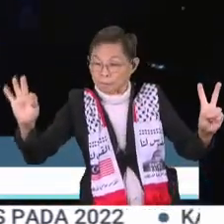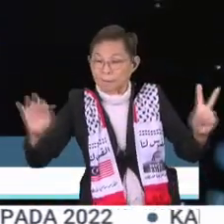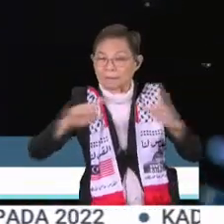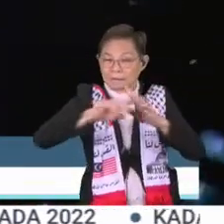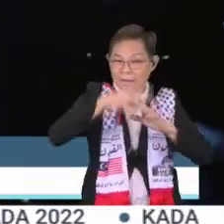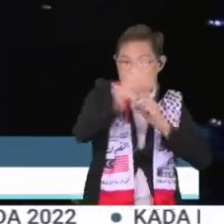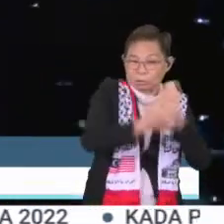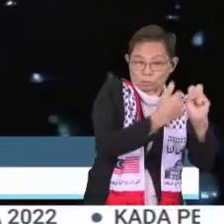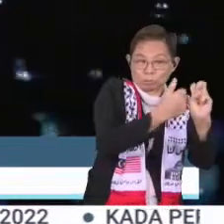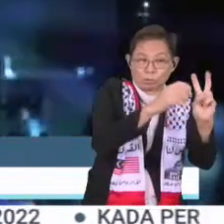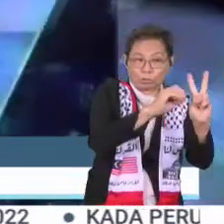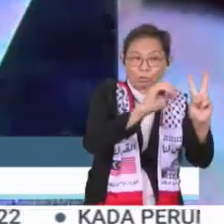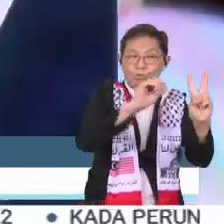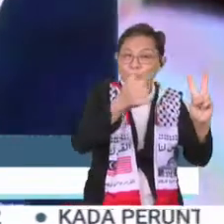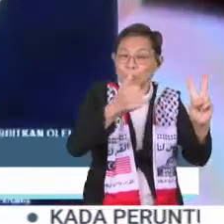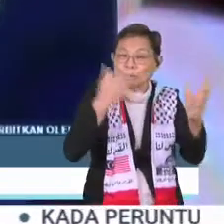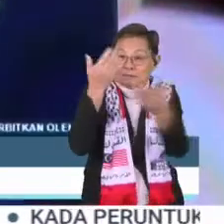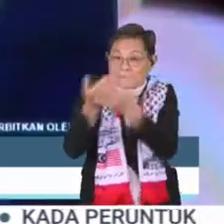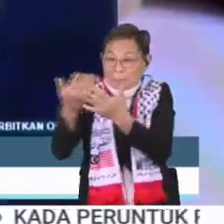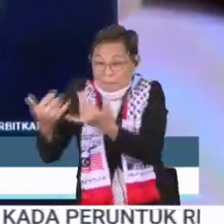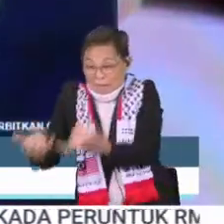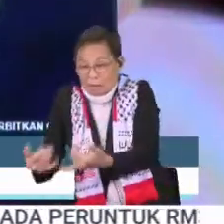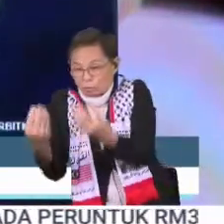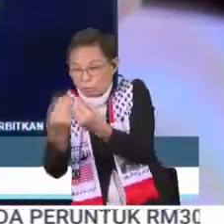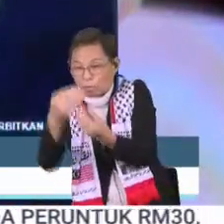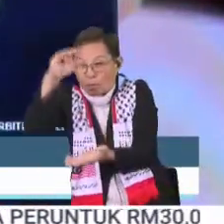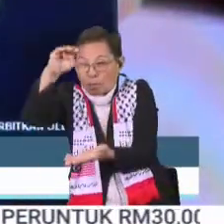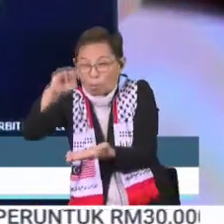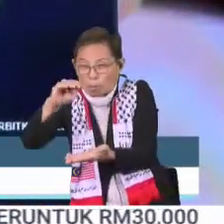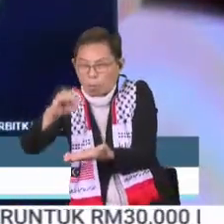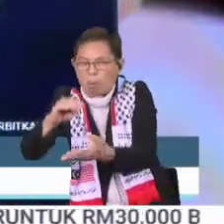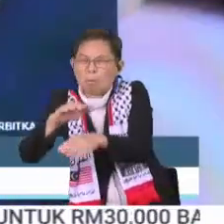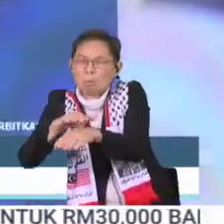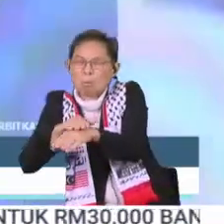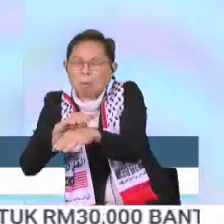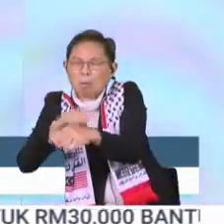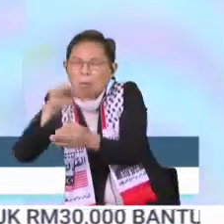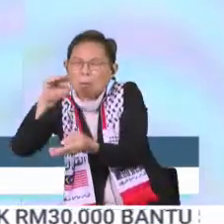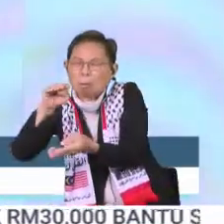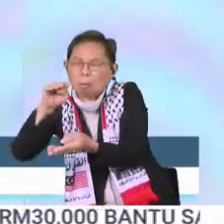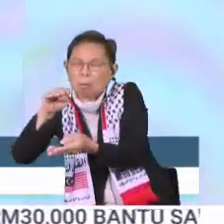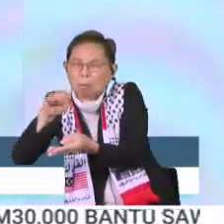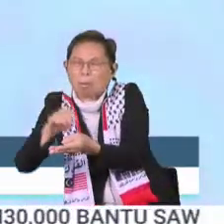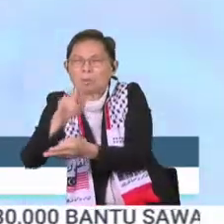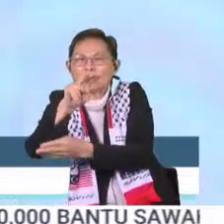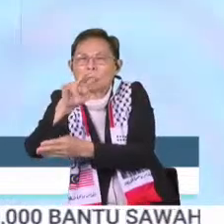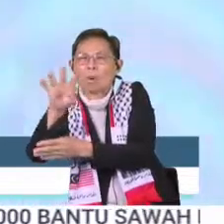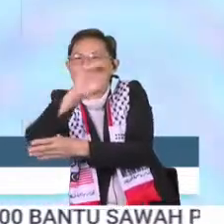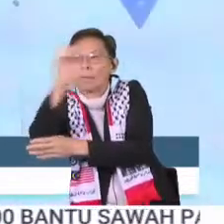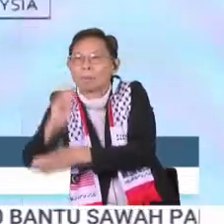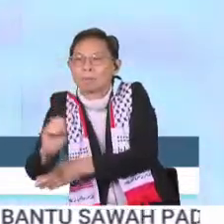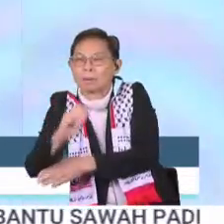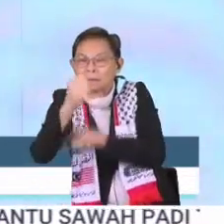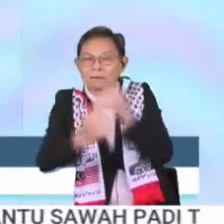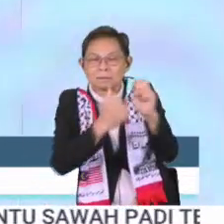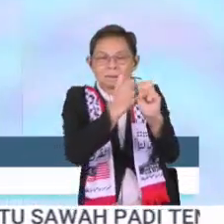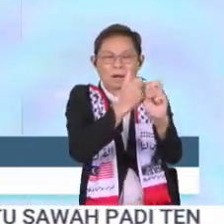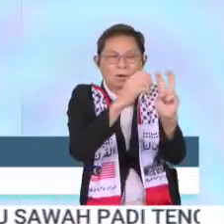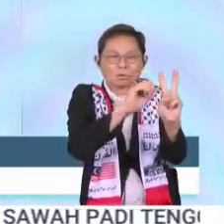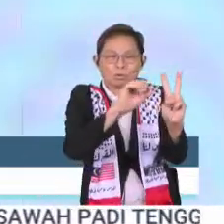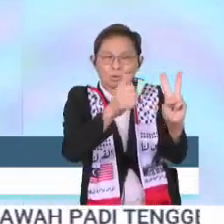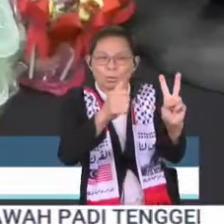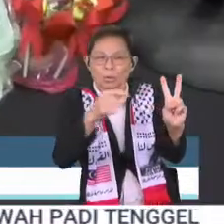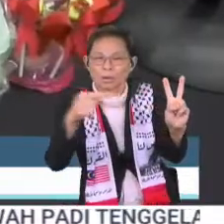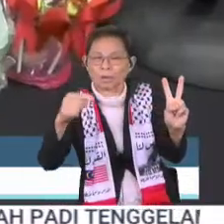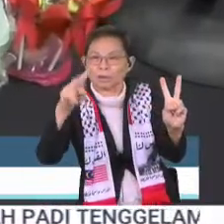mulai tahun 2010 sehingga kini, kadar penurunan semakin perlahan iaitu hanya 24% di antara tahun